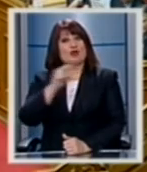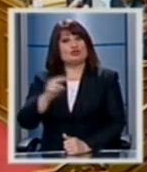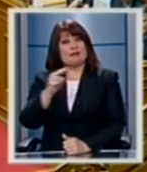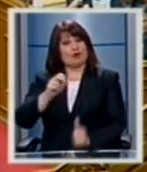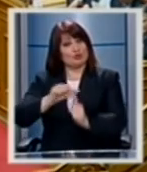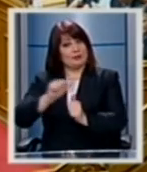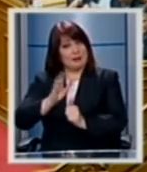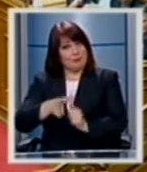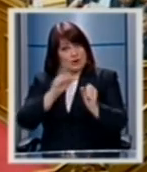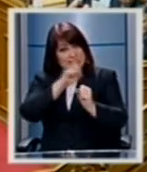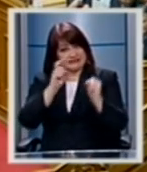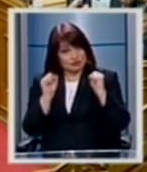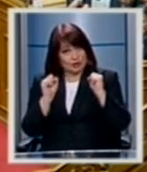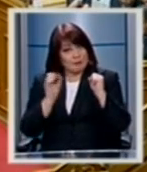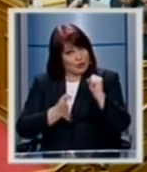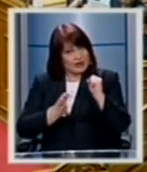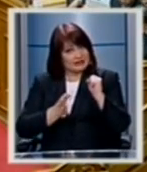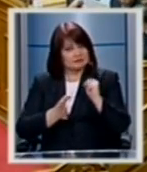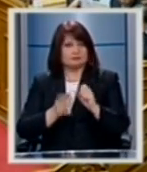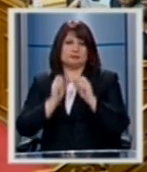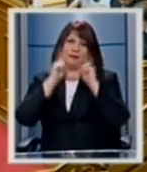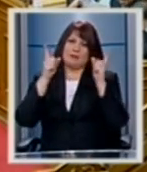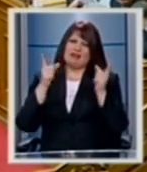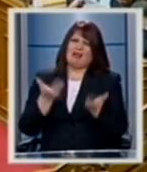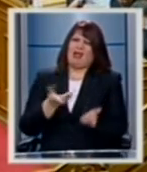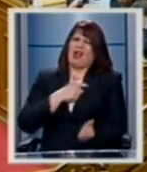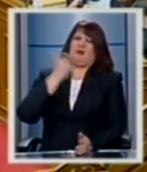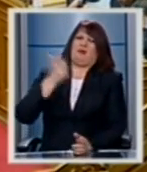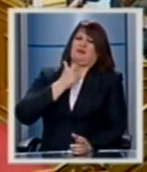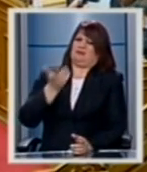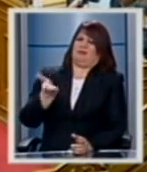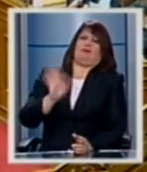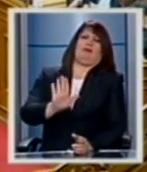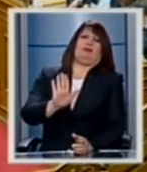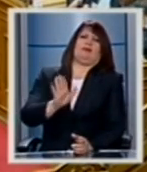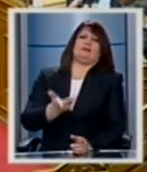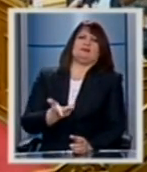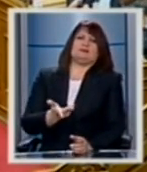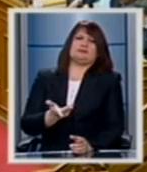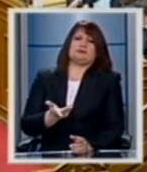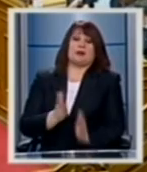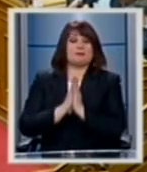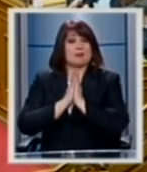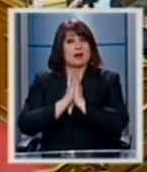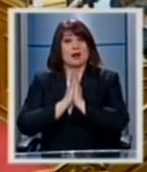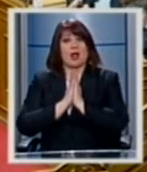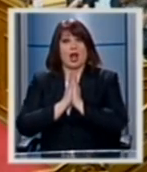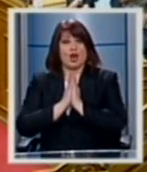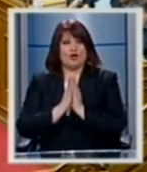Κύριε συνάδελφε, επιτέλους. Επιτέλους κύριε συνάδελφε, παρακαλώ.